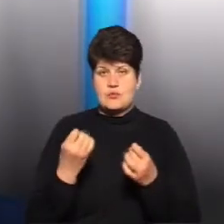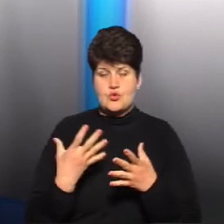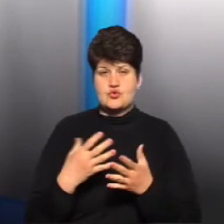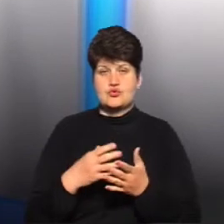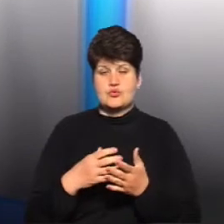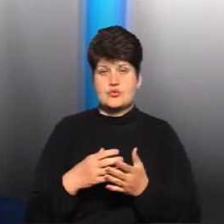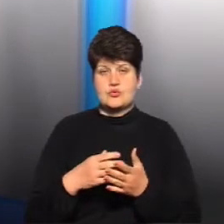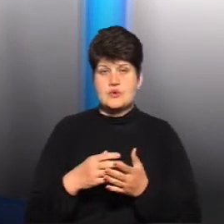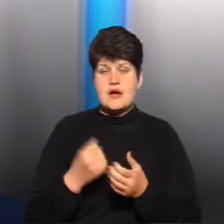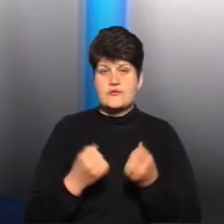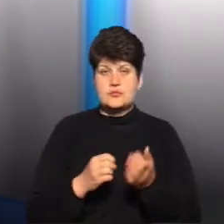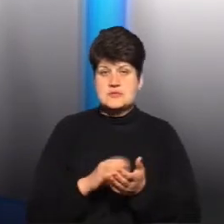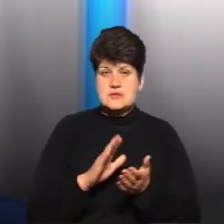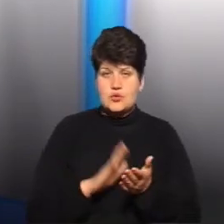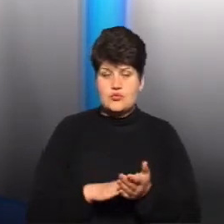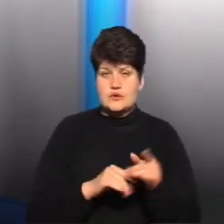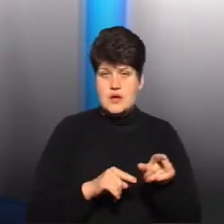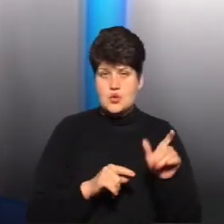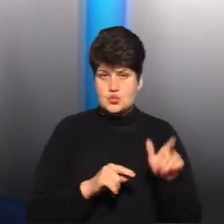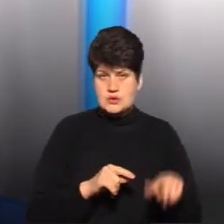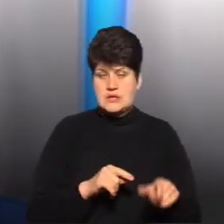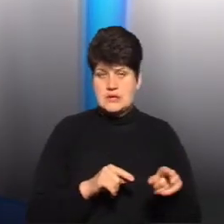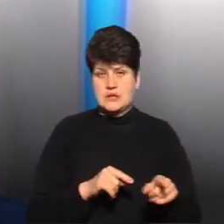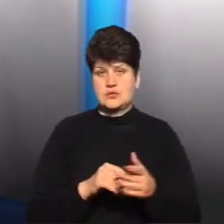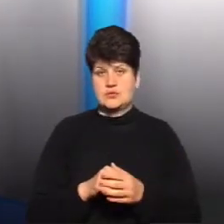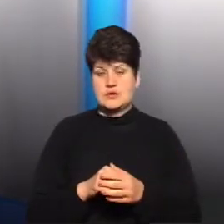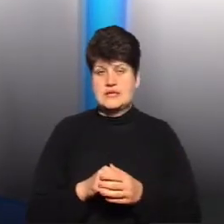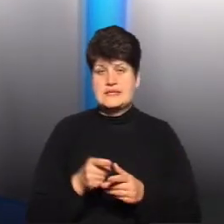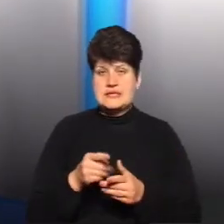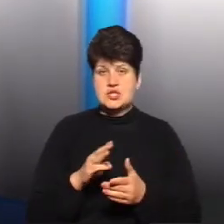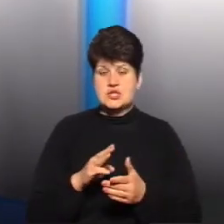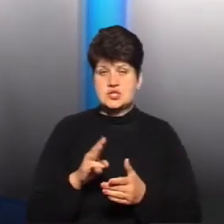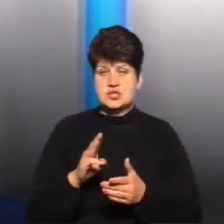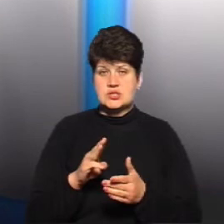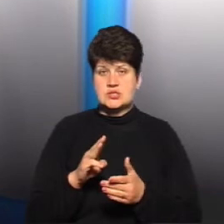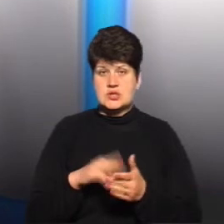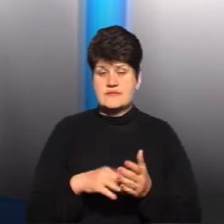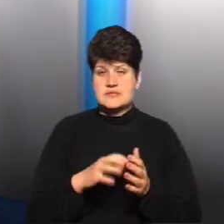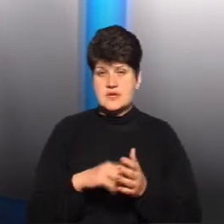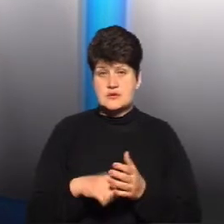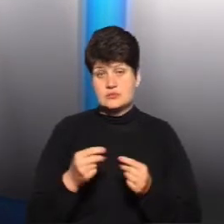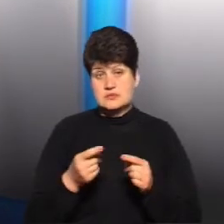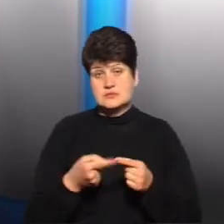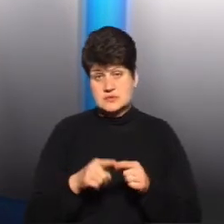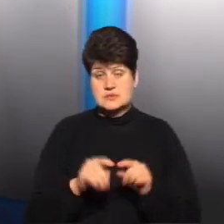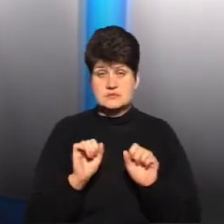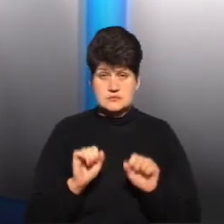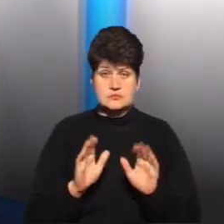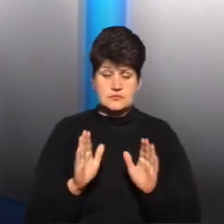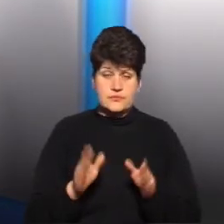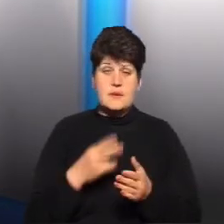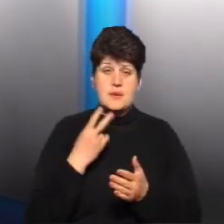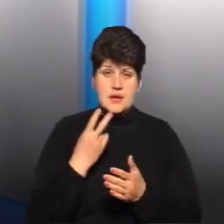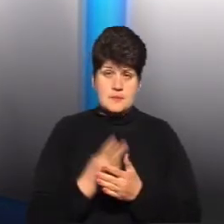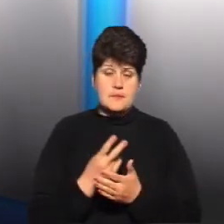цю людину, і, відповідно, їй на рахунок прийшов цей штраф, і з неї знялися кошти. Звичайно, такий механізм передбачений. Ну, перше,